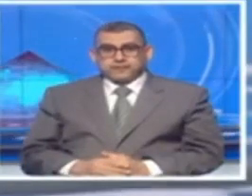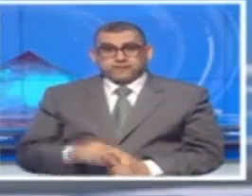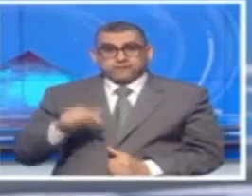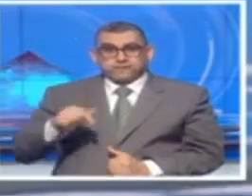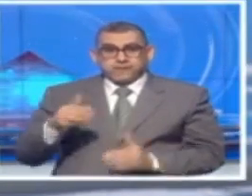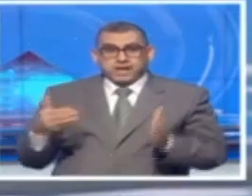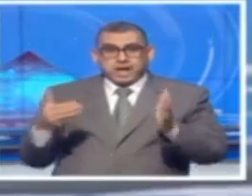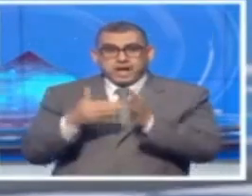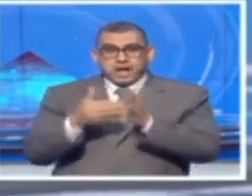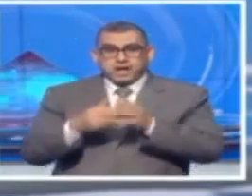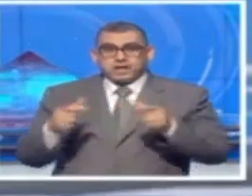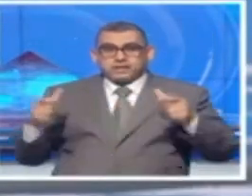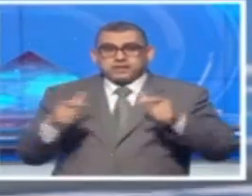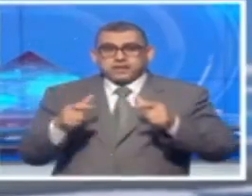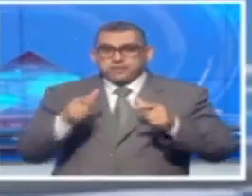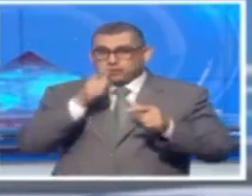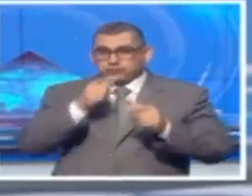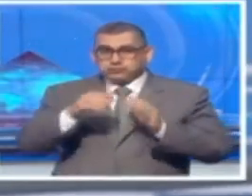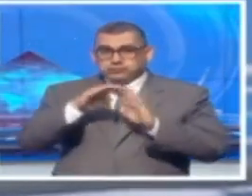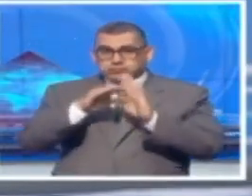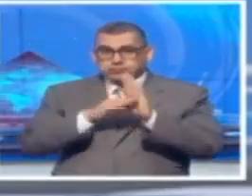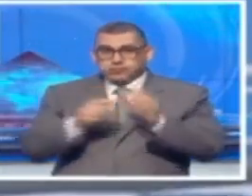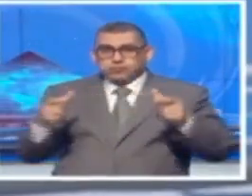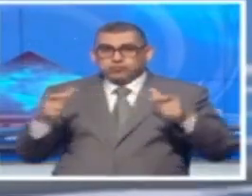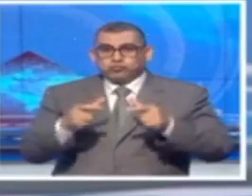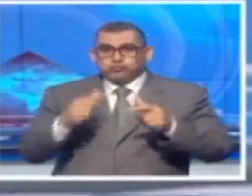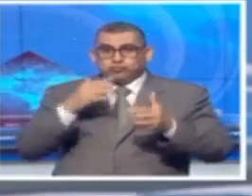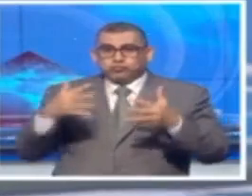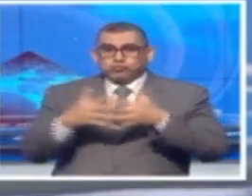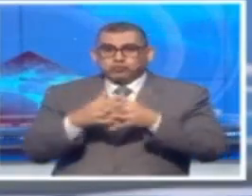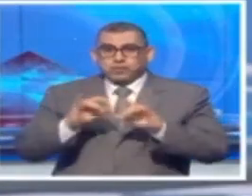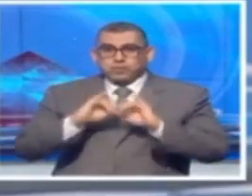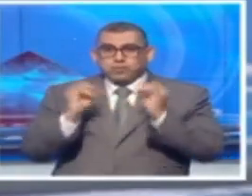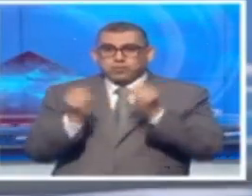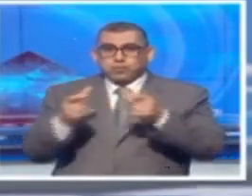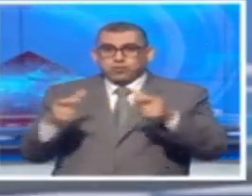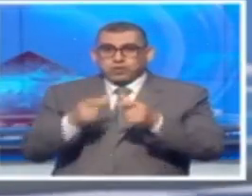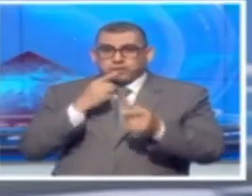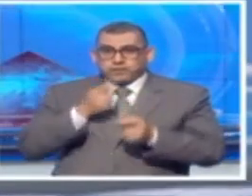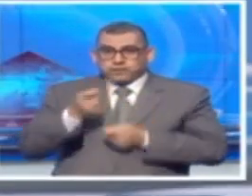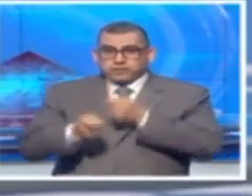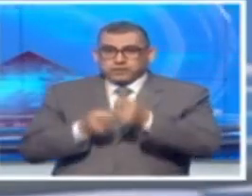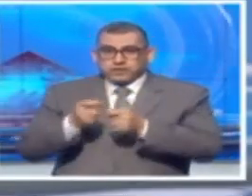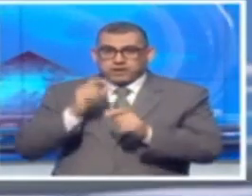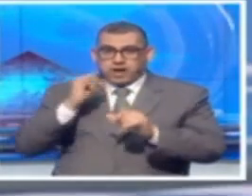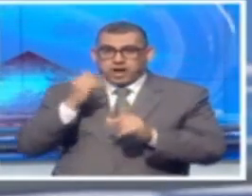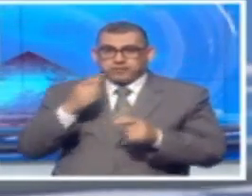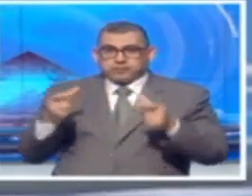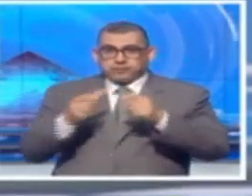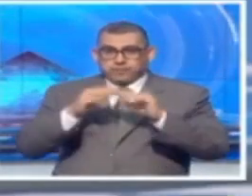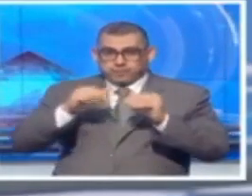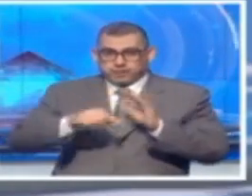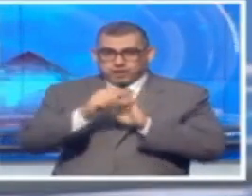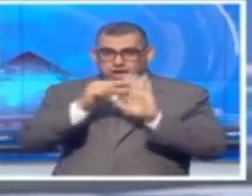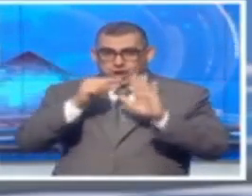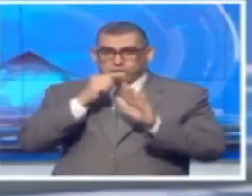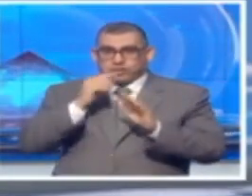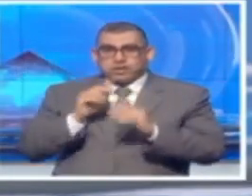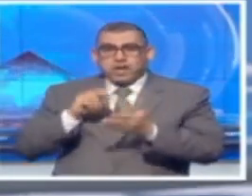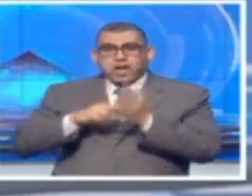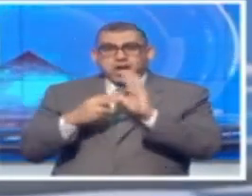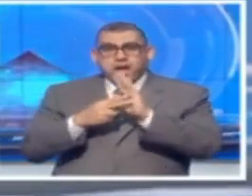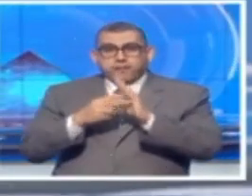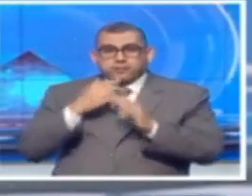في ختام اجتماعاتهم أوصى المشاركون في المؤتمر المصرفي العربي الذي عقد بالقاهرة بعنوان